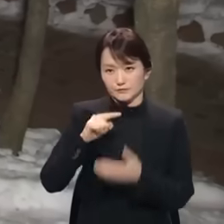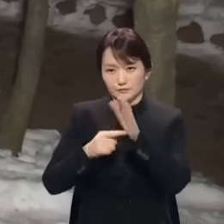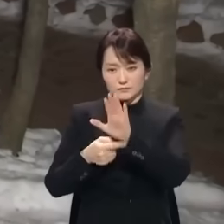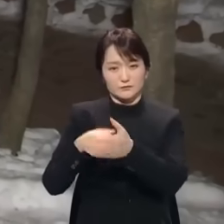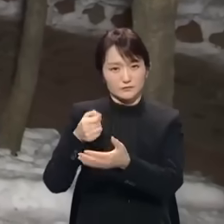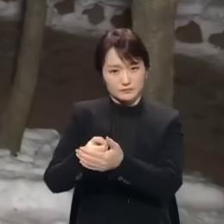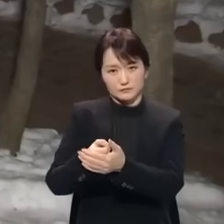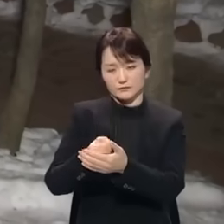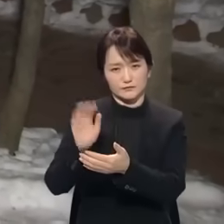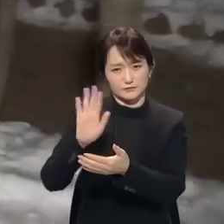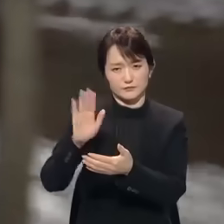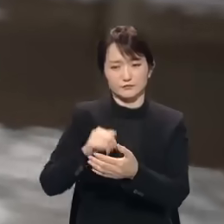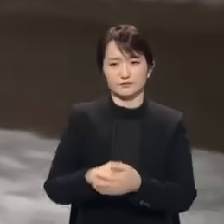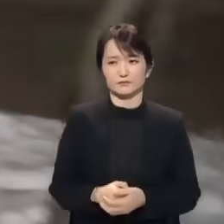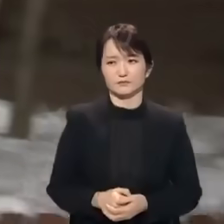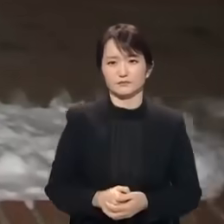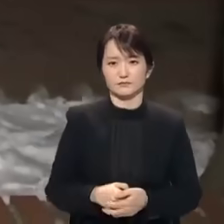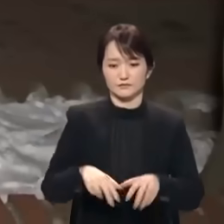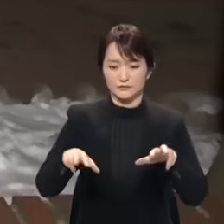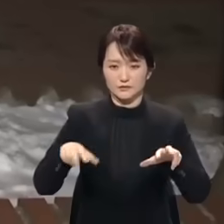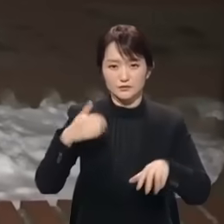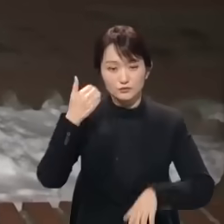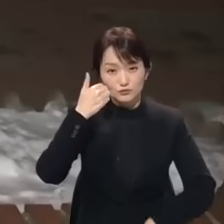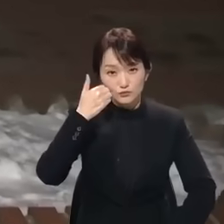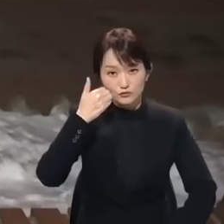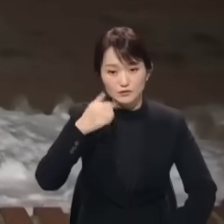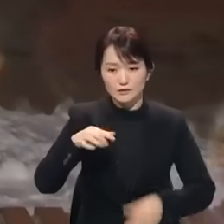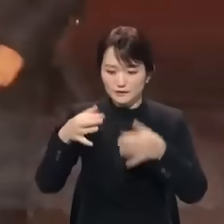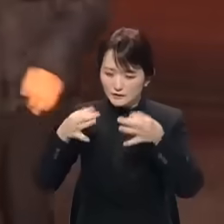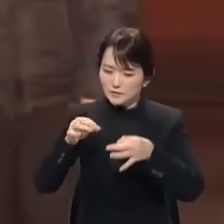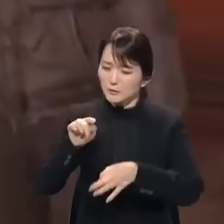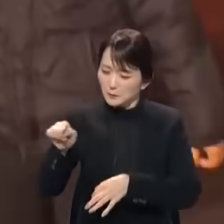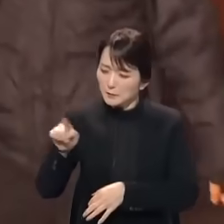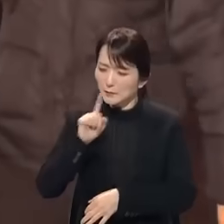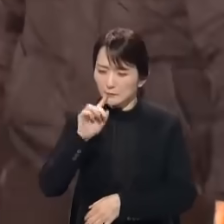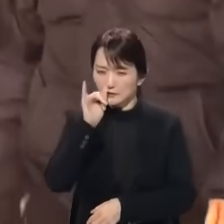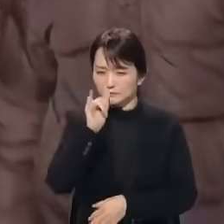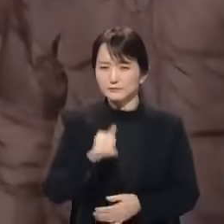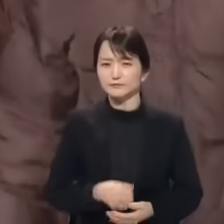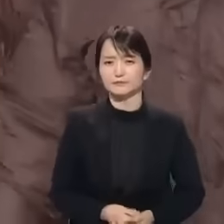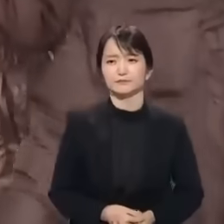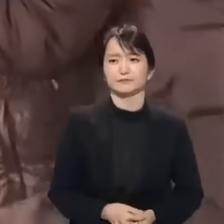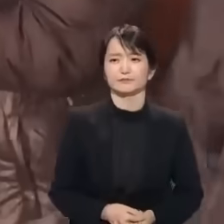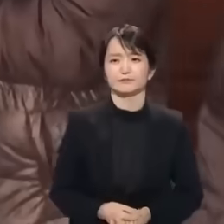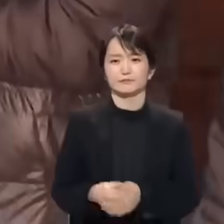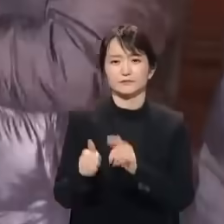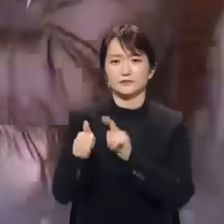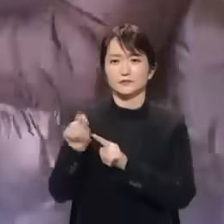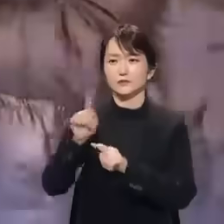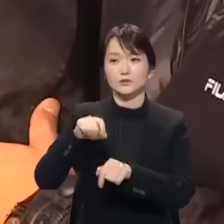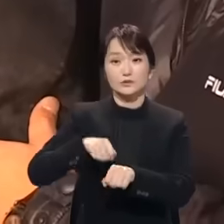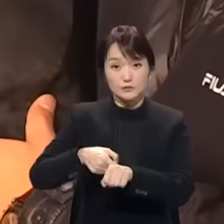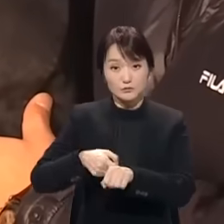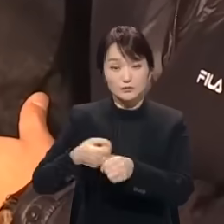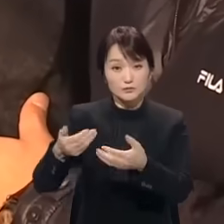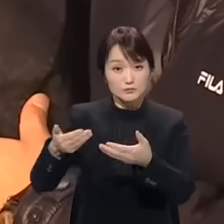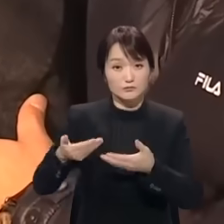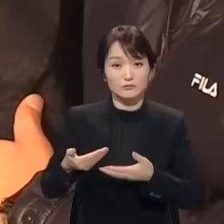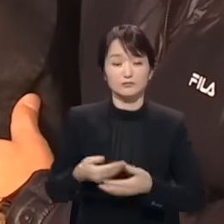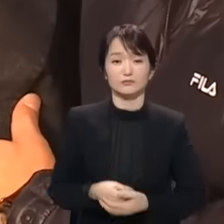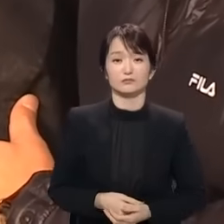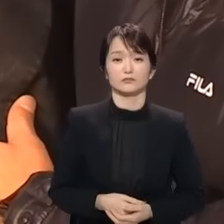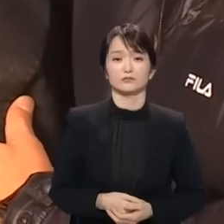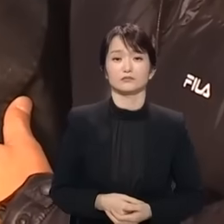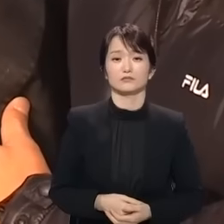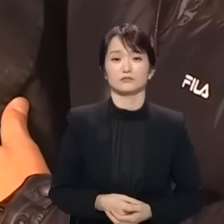모양이죠 그러니까 저희도 지금 김모라 하고 있는 거 아니겠습니까 자 양변호사 님 이자는 어떤 처벌을 받았습니까 이자가 또